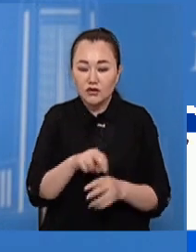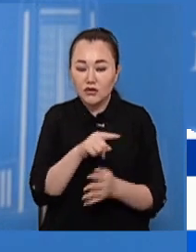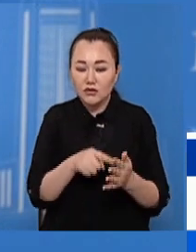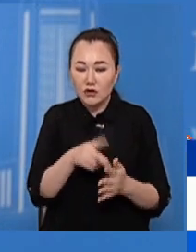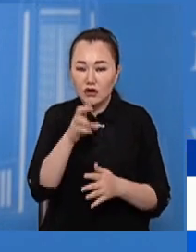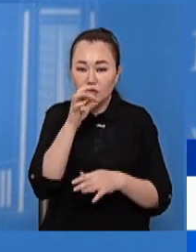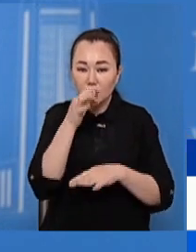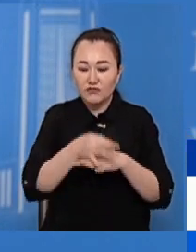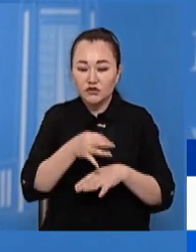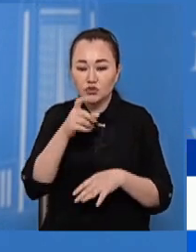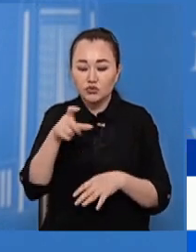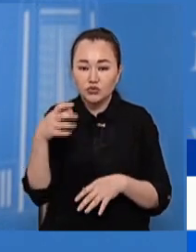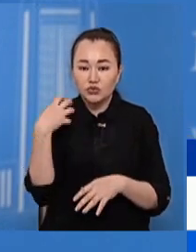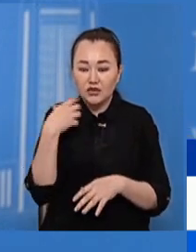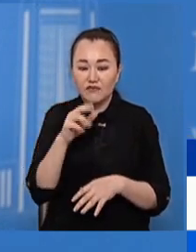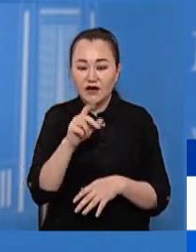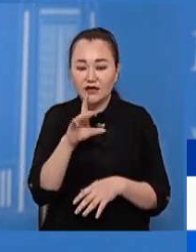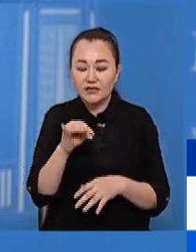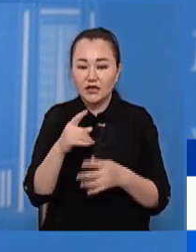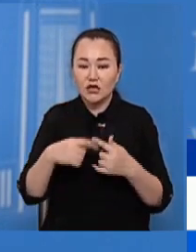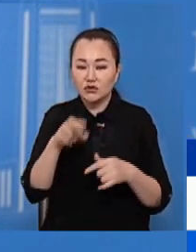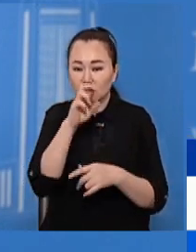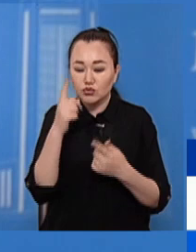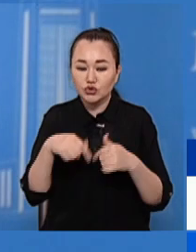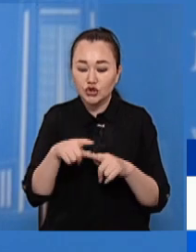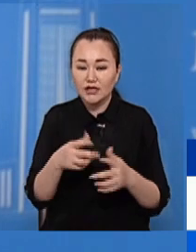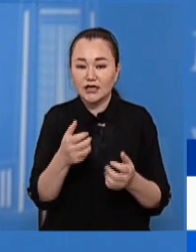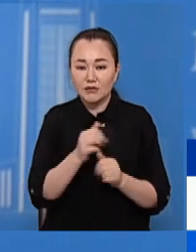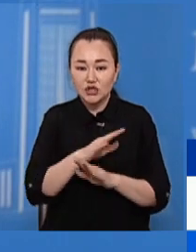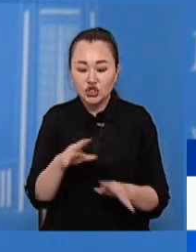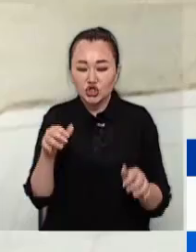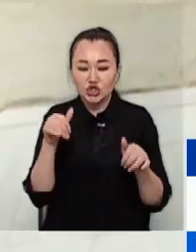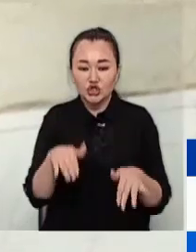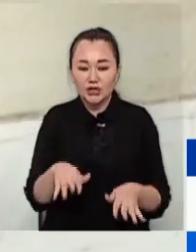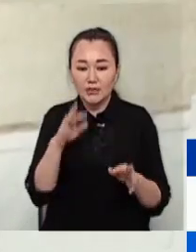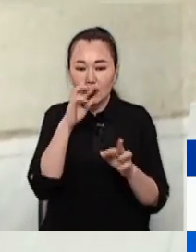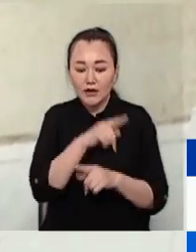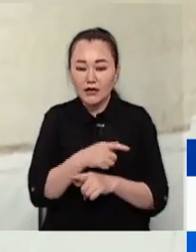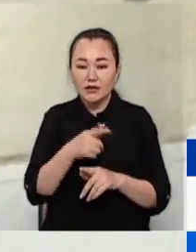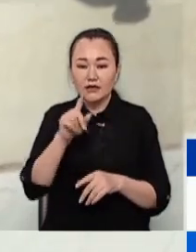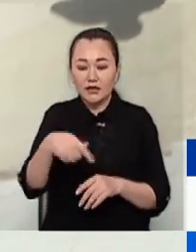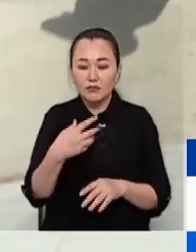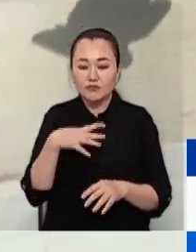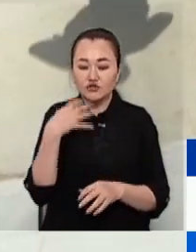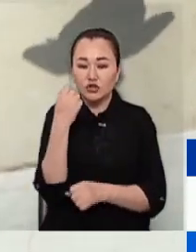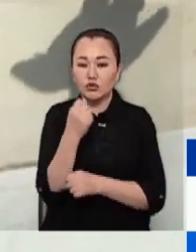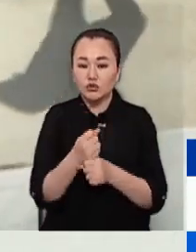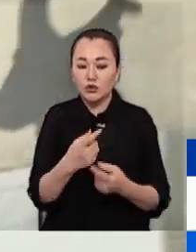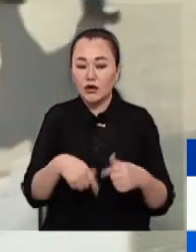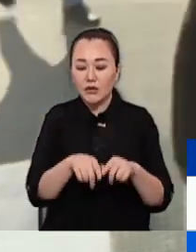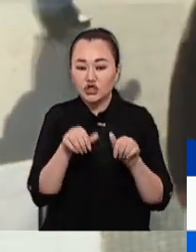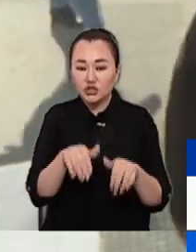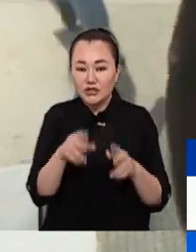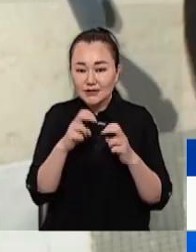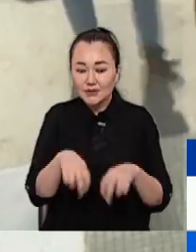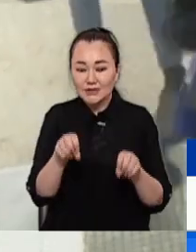ответственности должностных лиц квазигосударственных учреждений, не принявших соответствующих решений. Требования бывших сотрудников компании решено рассмотреть